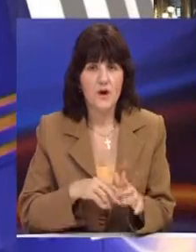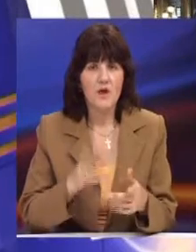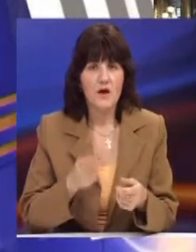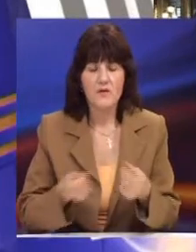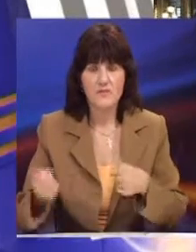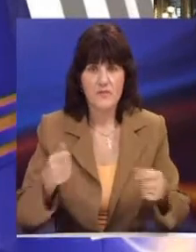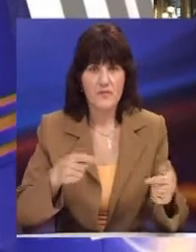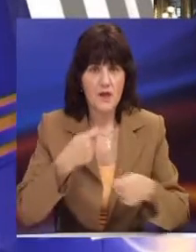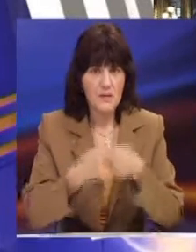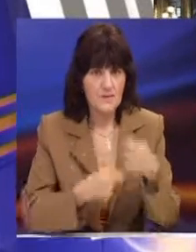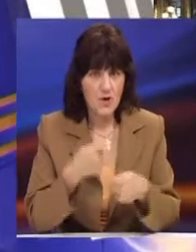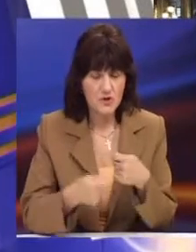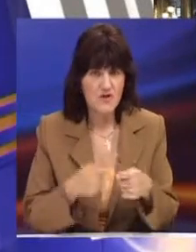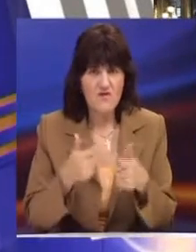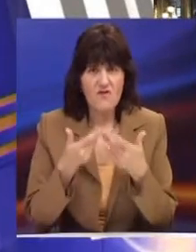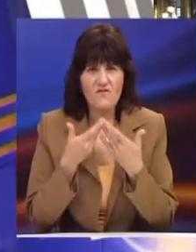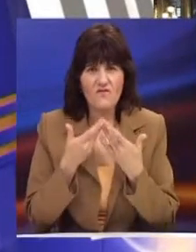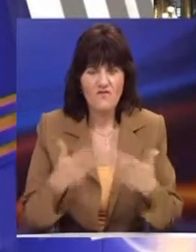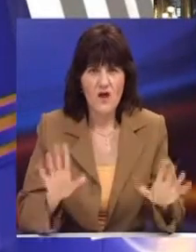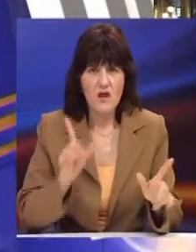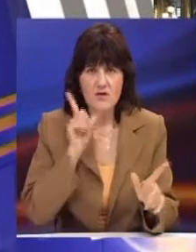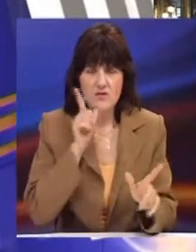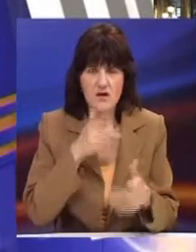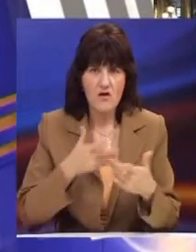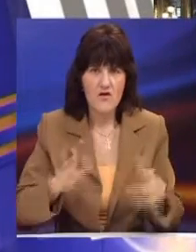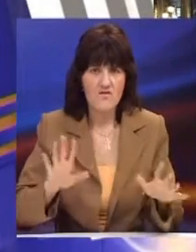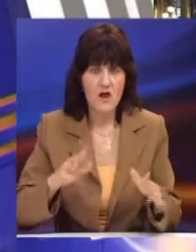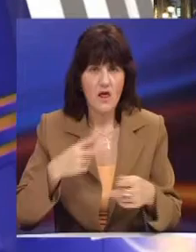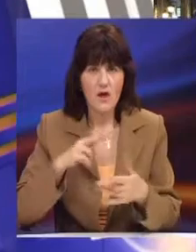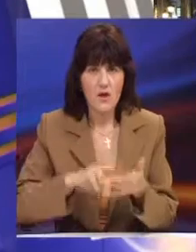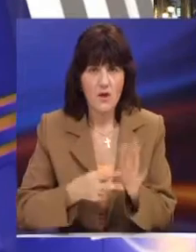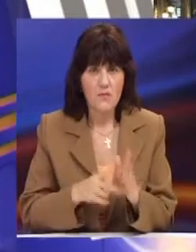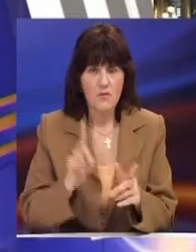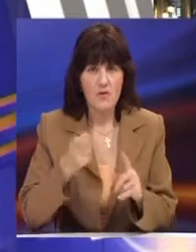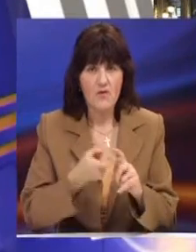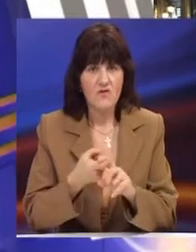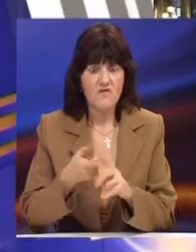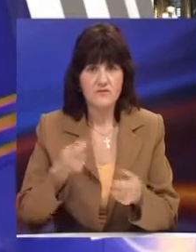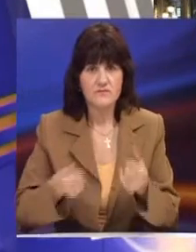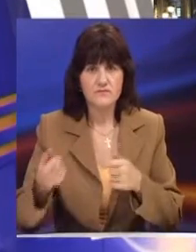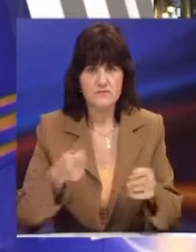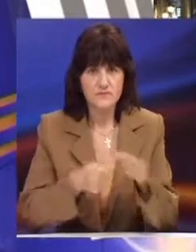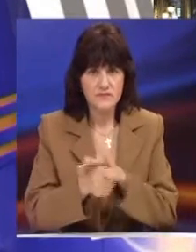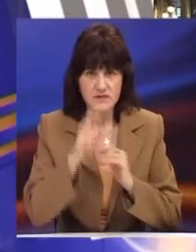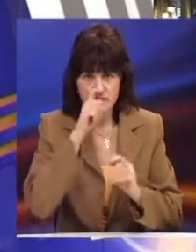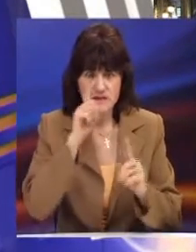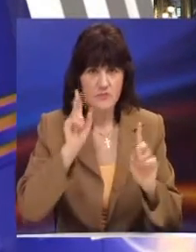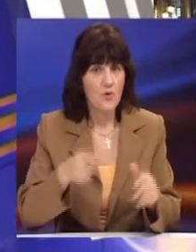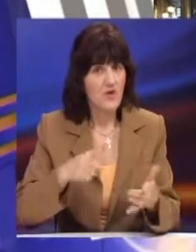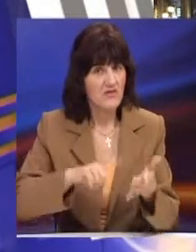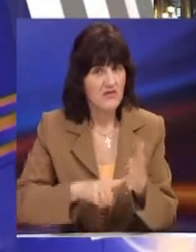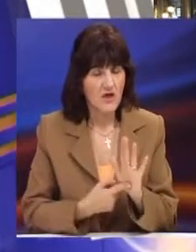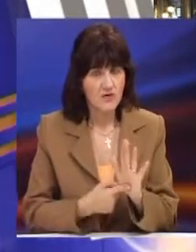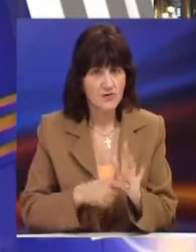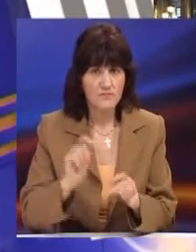realizaciju projekata, imamo problema jednu ogromnu balast koju guramo ispred sebe vezano za razne koruptivne afere na koje se mora staviti